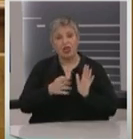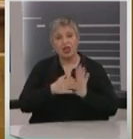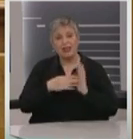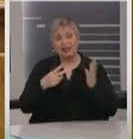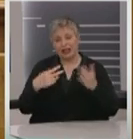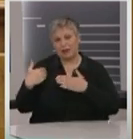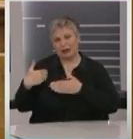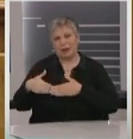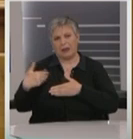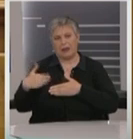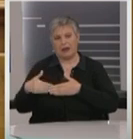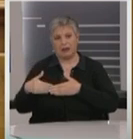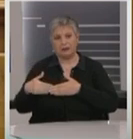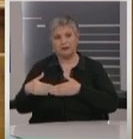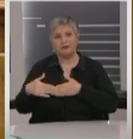καταγράφηκαν